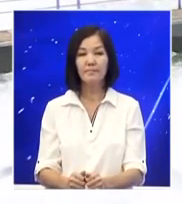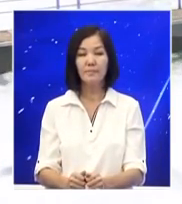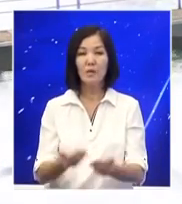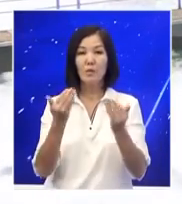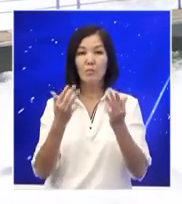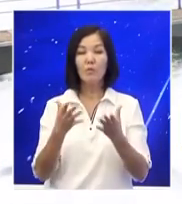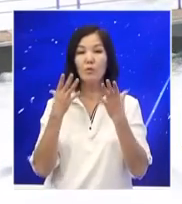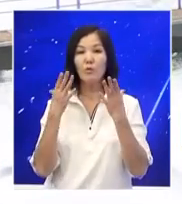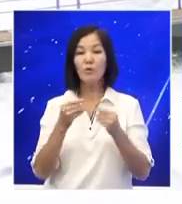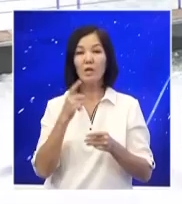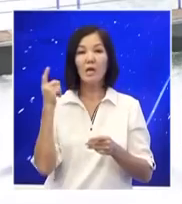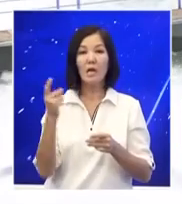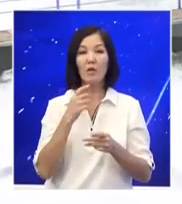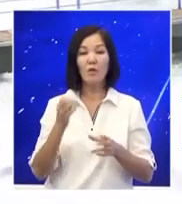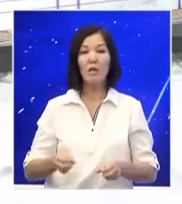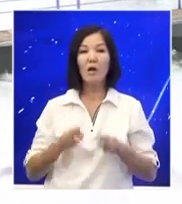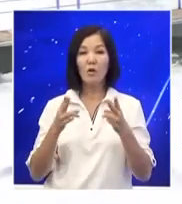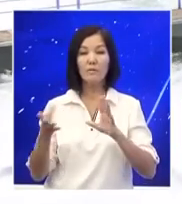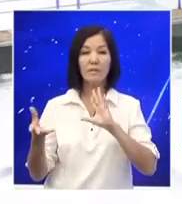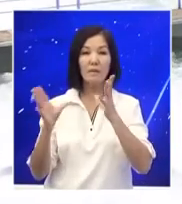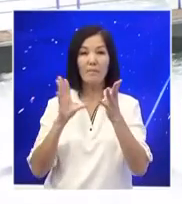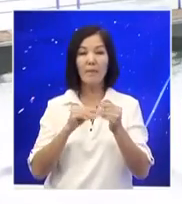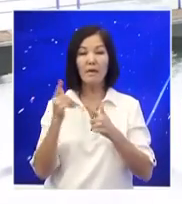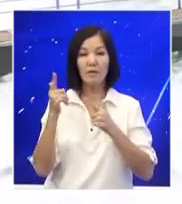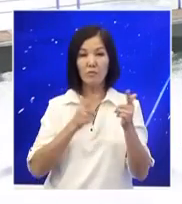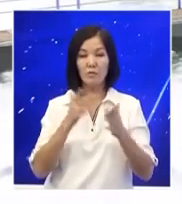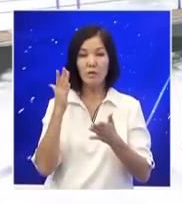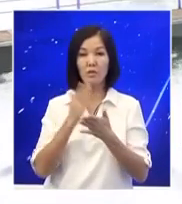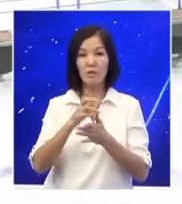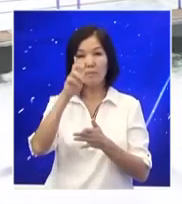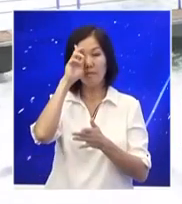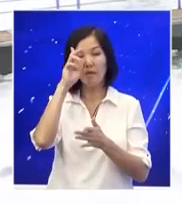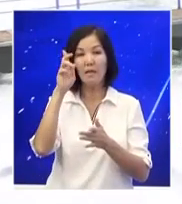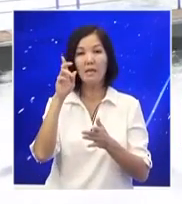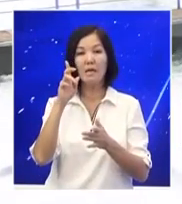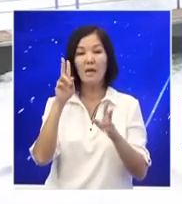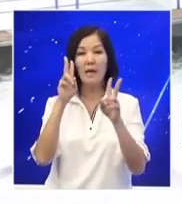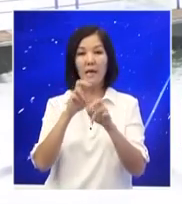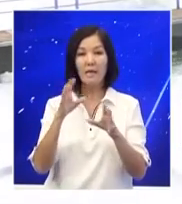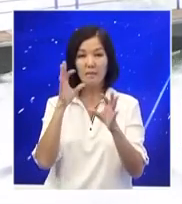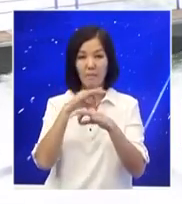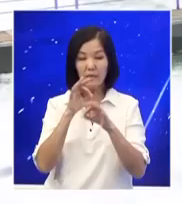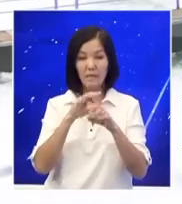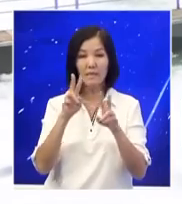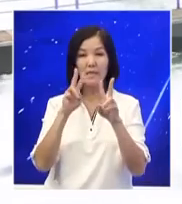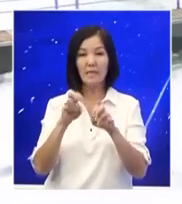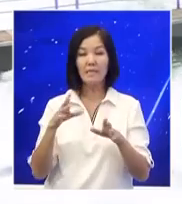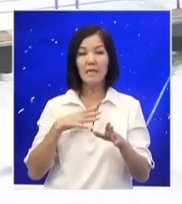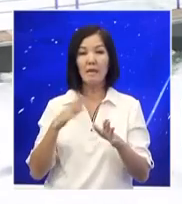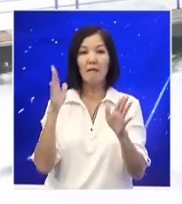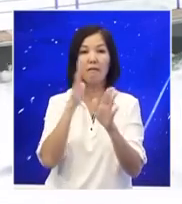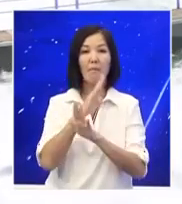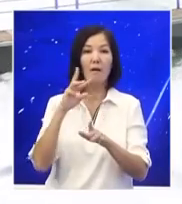Бүгінгі күні экологиялық қауіпсіздік жағынан барлық қорытынды шықты. Мемлекеттік экологиялық экспертизадан да өтті. Қоршаған ортаға әсер